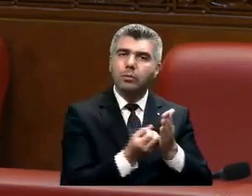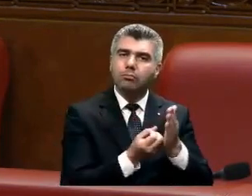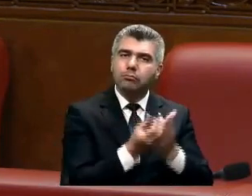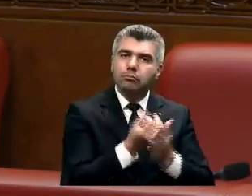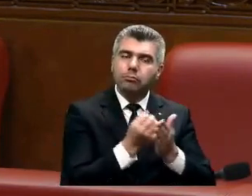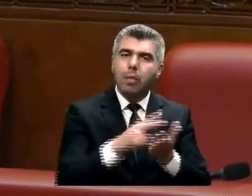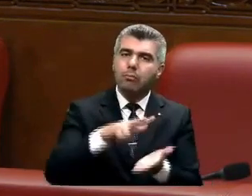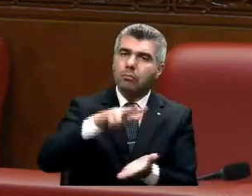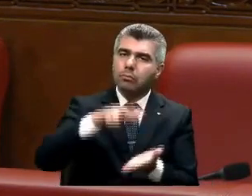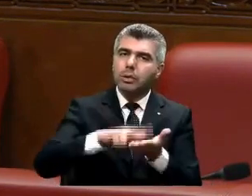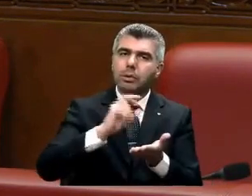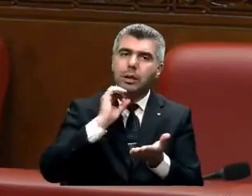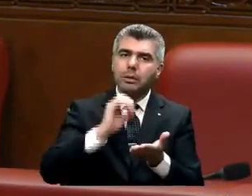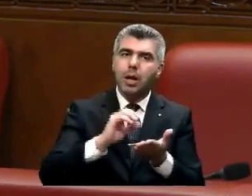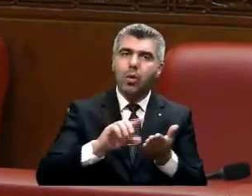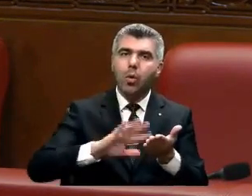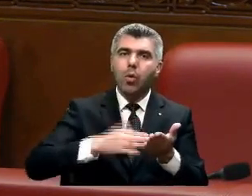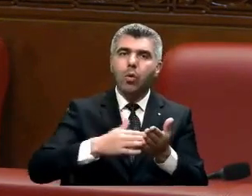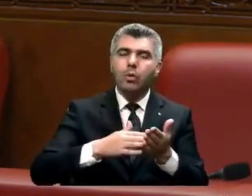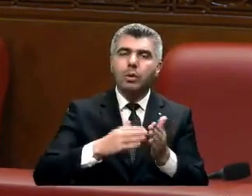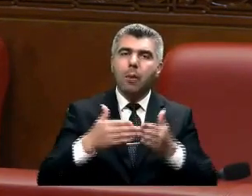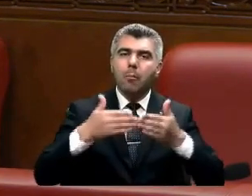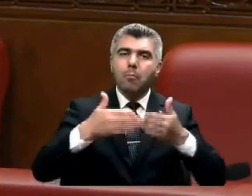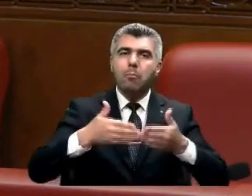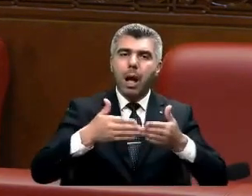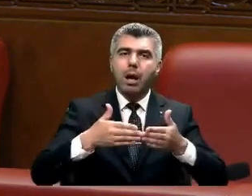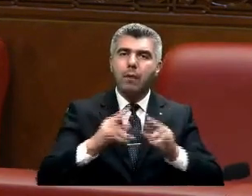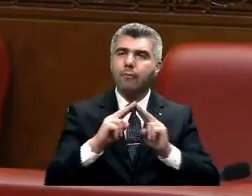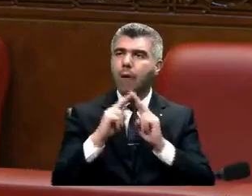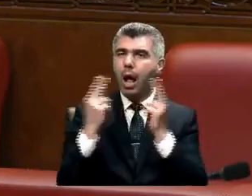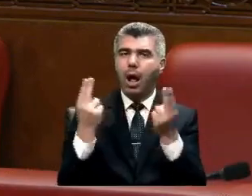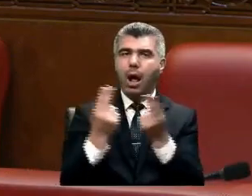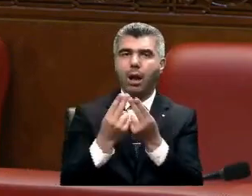معترف بها من طرف المنظمه البحريه العالميه